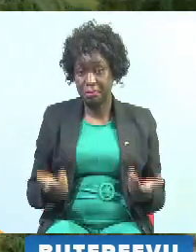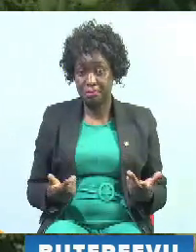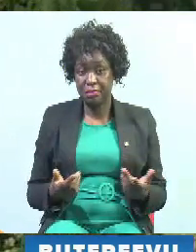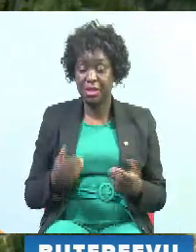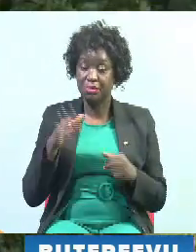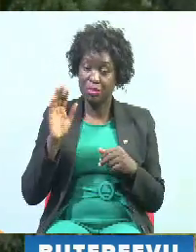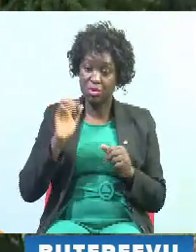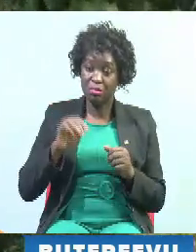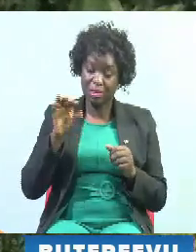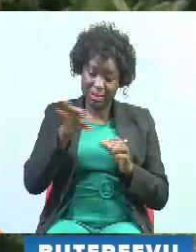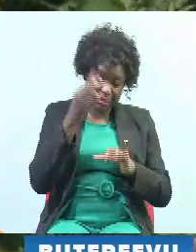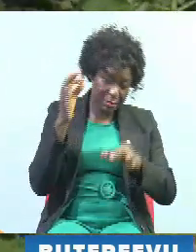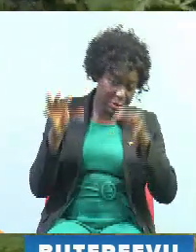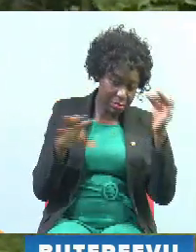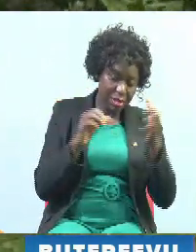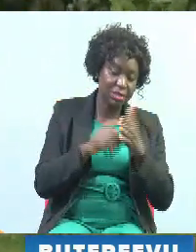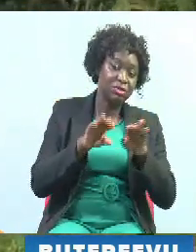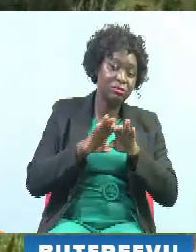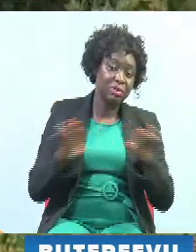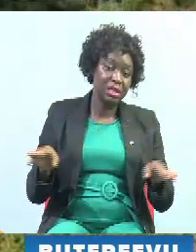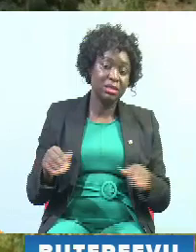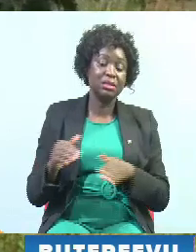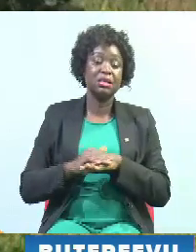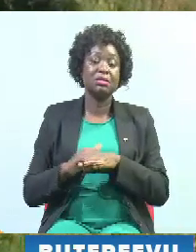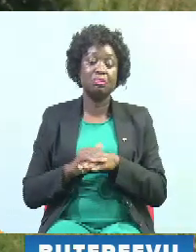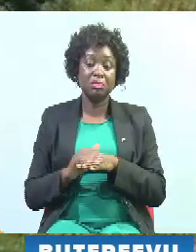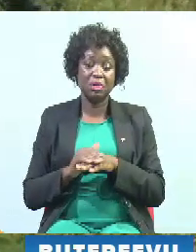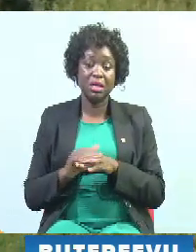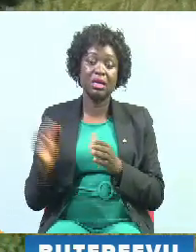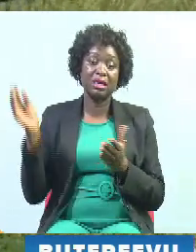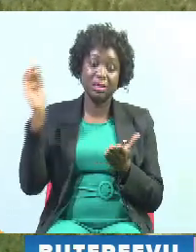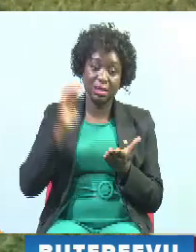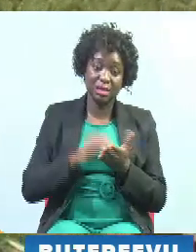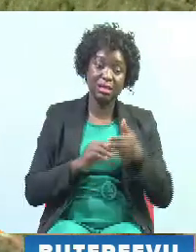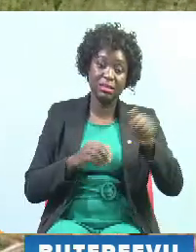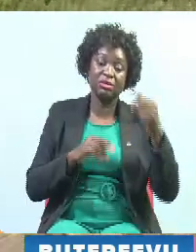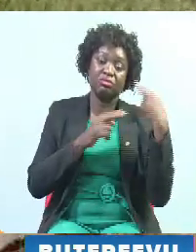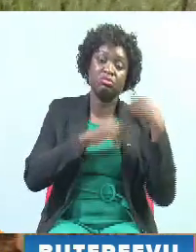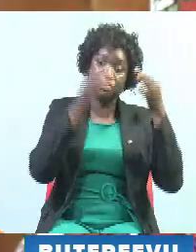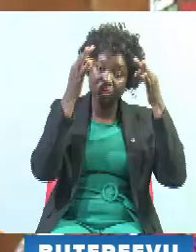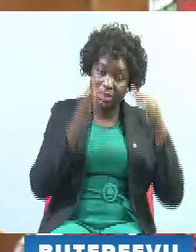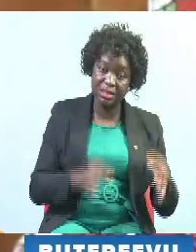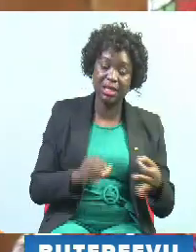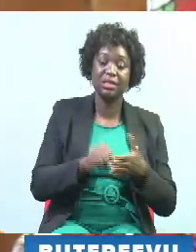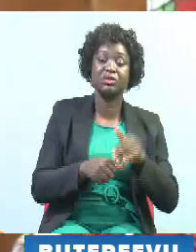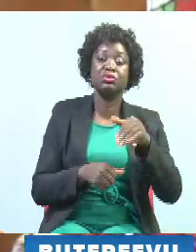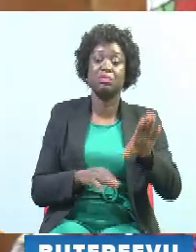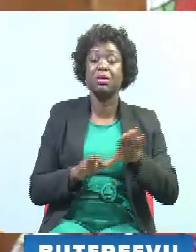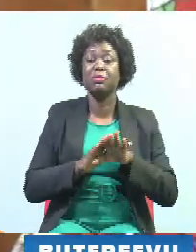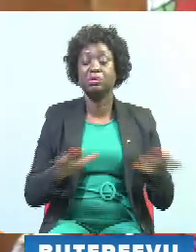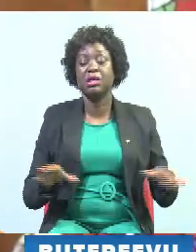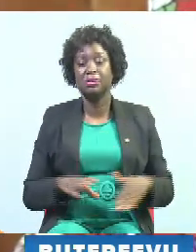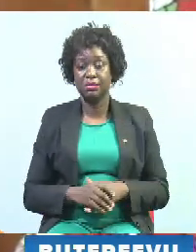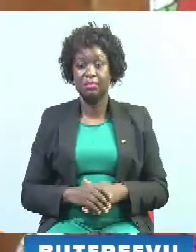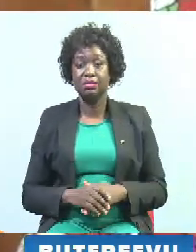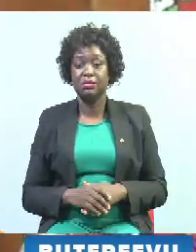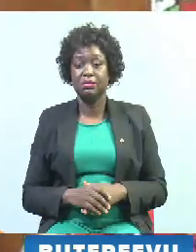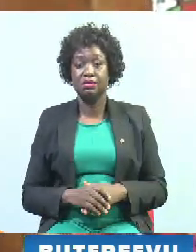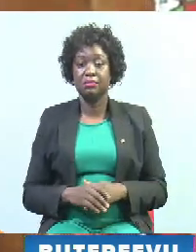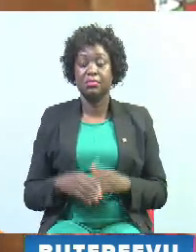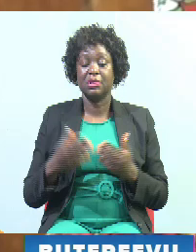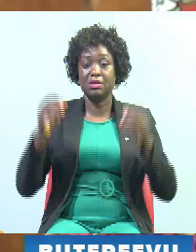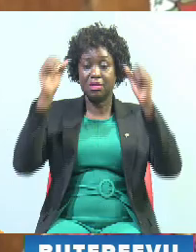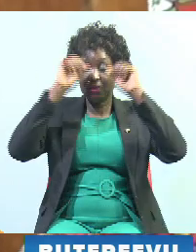okwekenneenya ensonga z'ettaka era Buganda eddemu eweebwa olukusa okwesalira ku nsonga z'ettaka lyayo. So ekirina okukolebwa bwaba